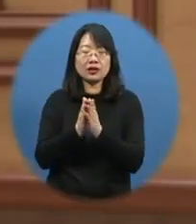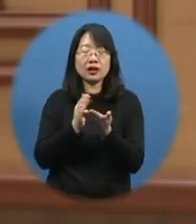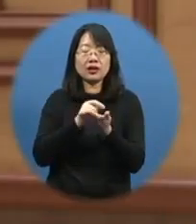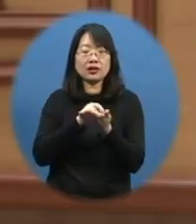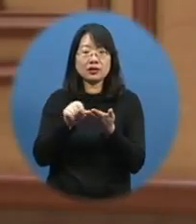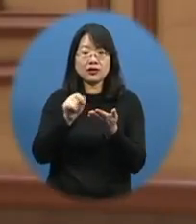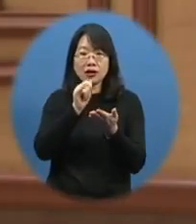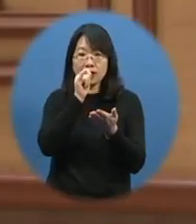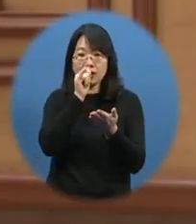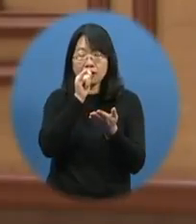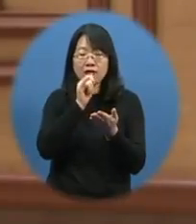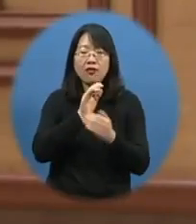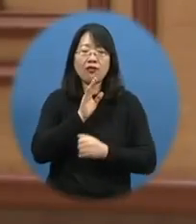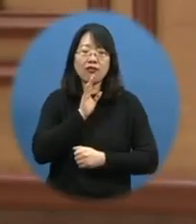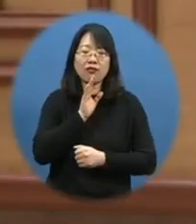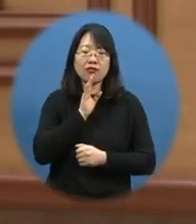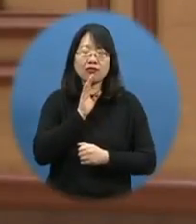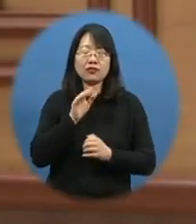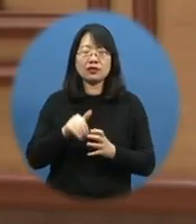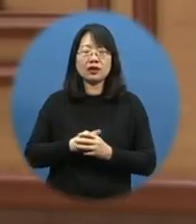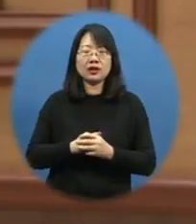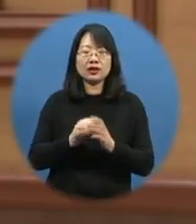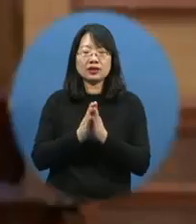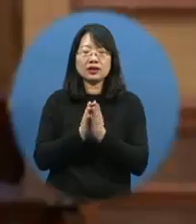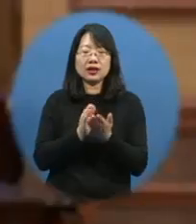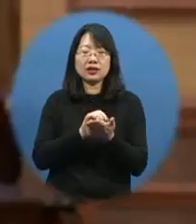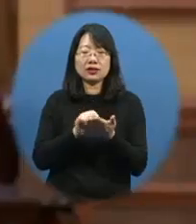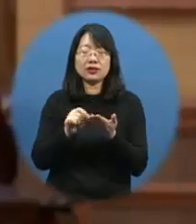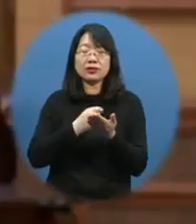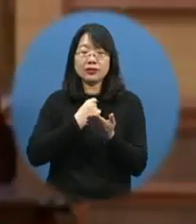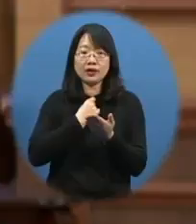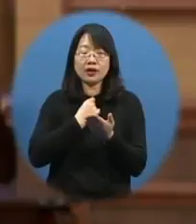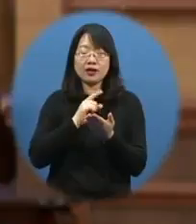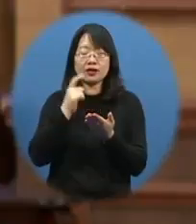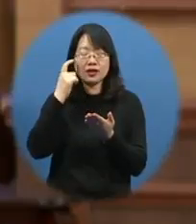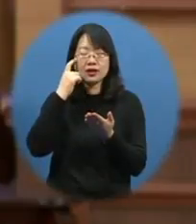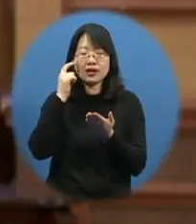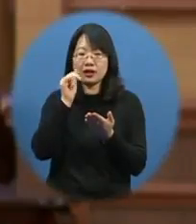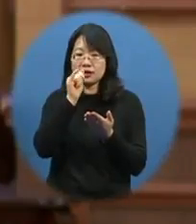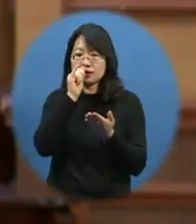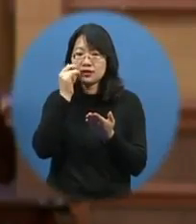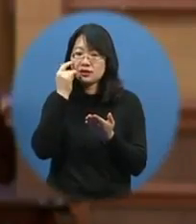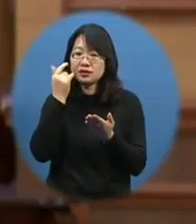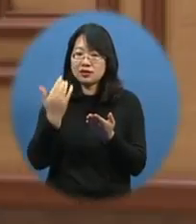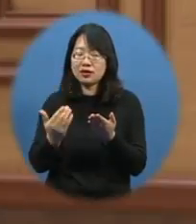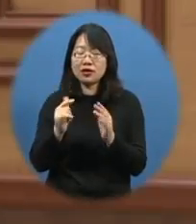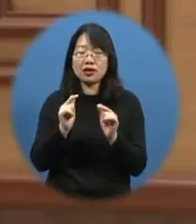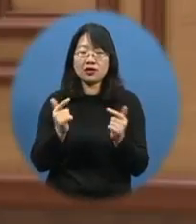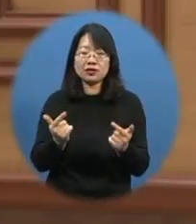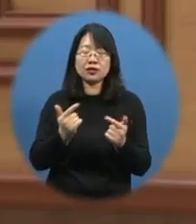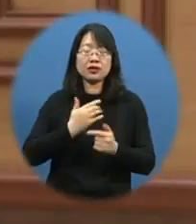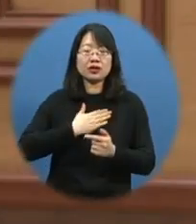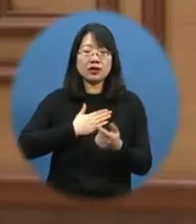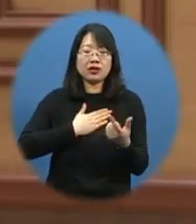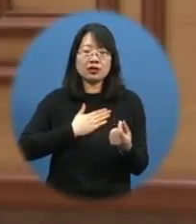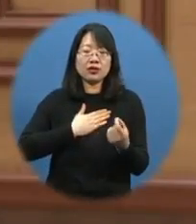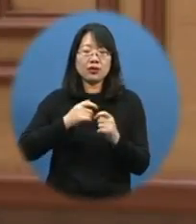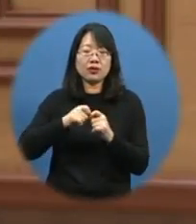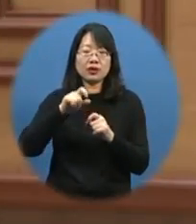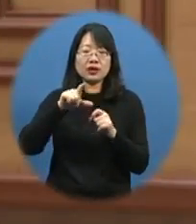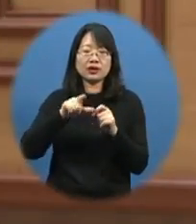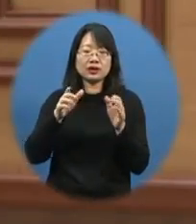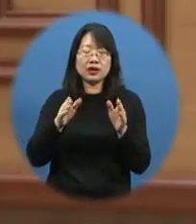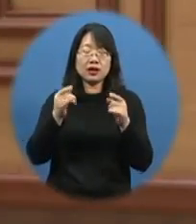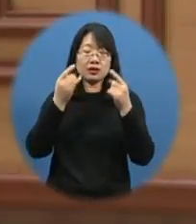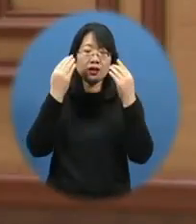거잖아요. 그렇습니다. 그죠? 예. 이 책을 써야 되겠다 생각하셨던 거예요? 그런 건 아니고요. 저도 이제 사실 오랫동안